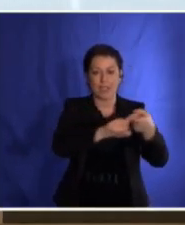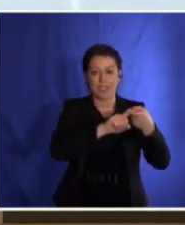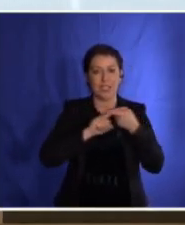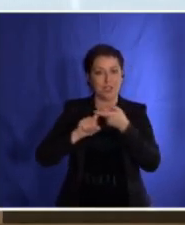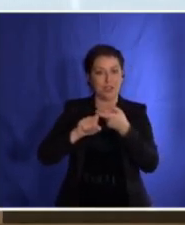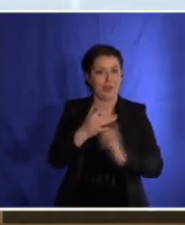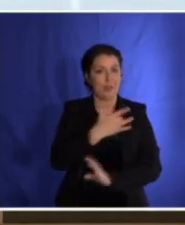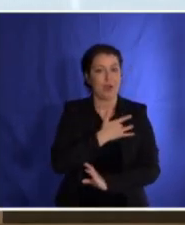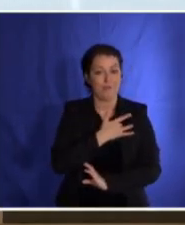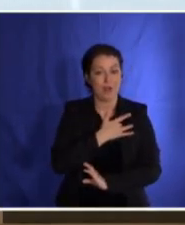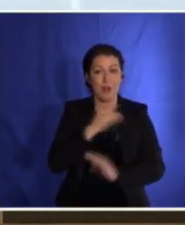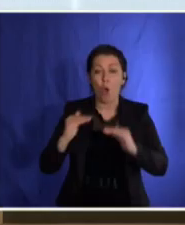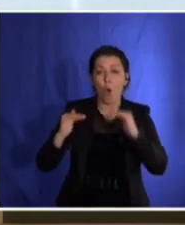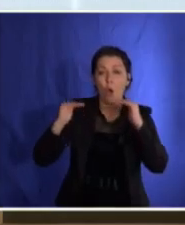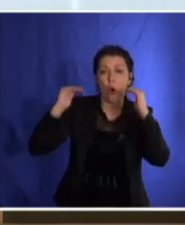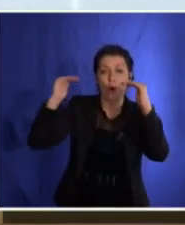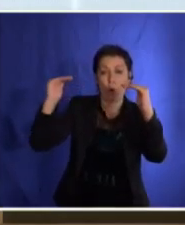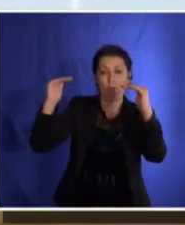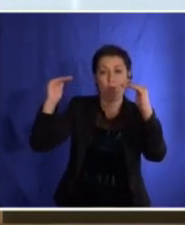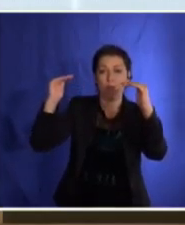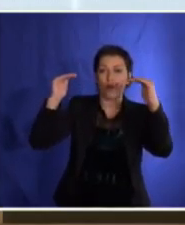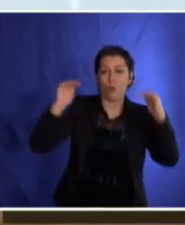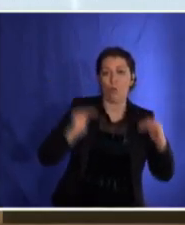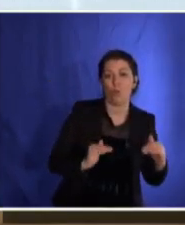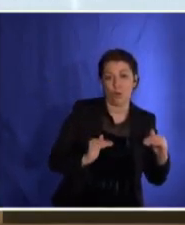oberen und am unteren Ende.